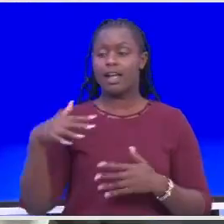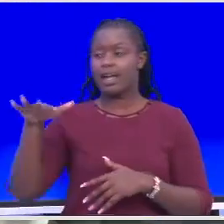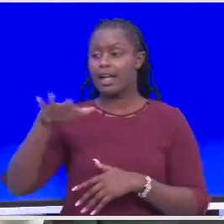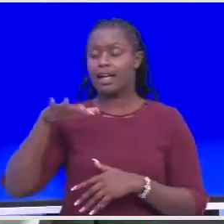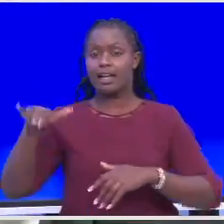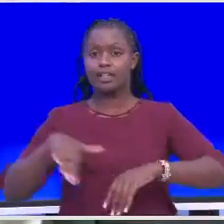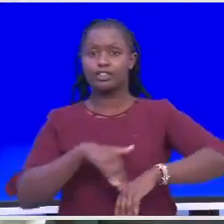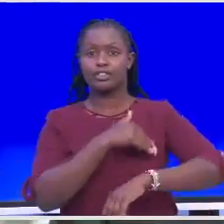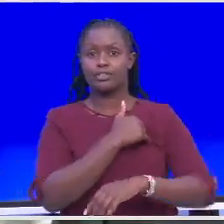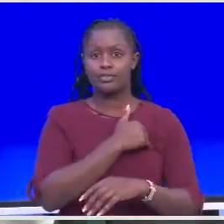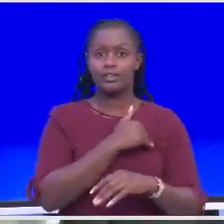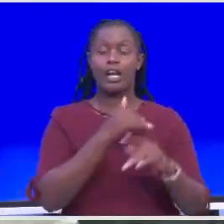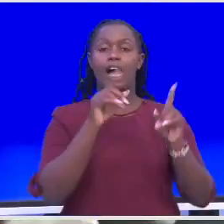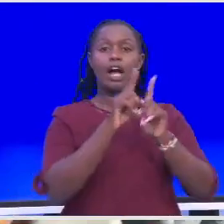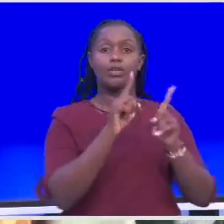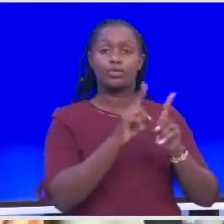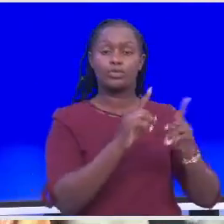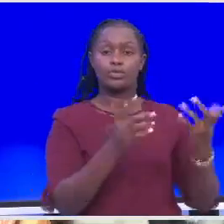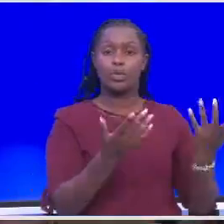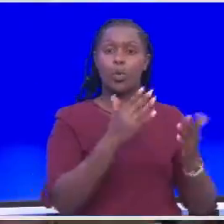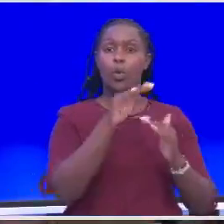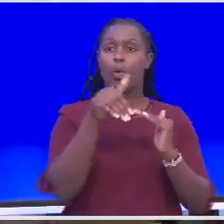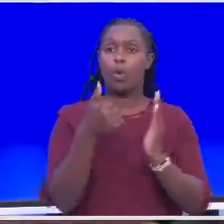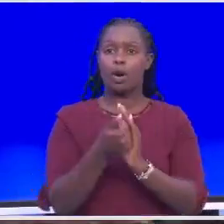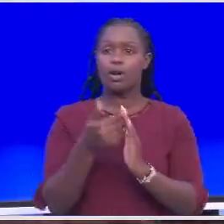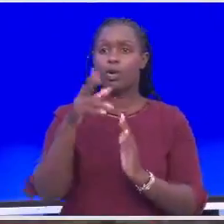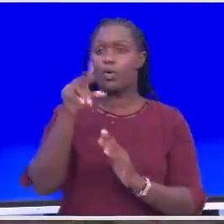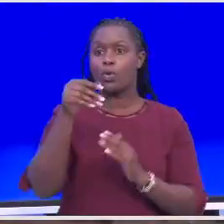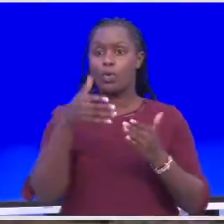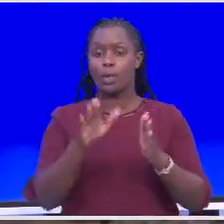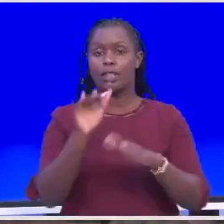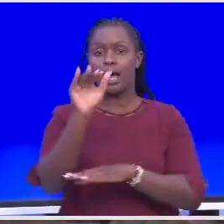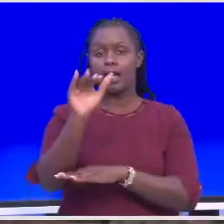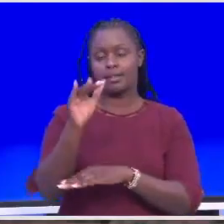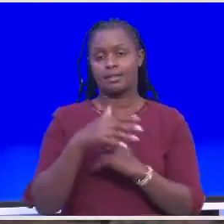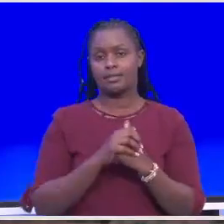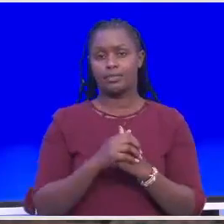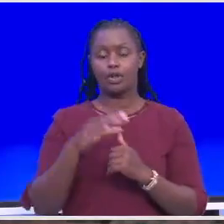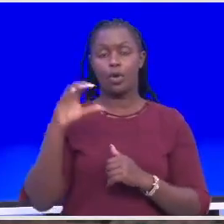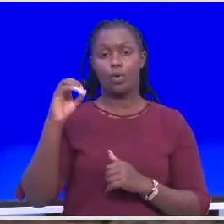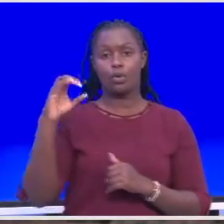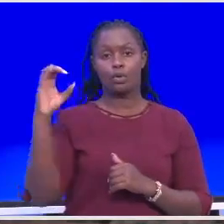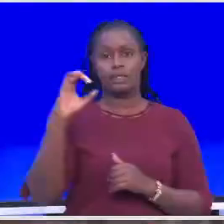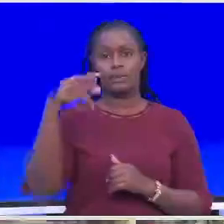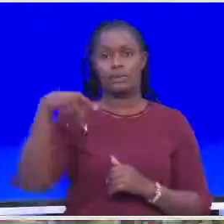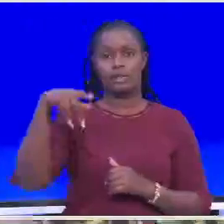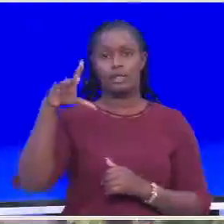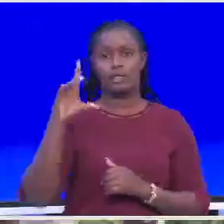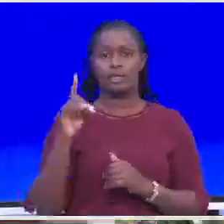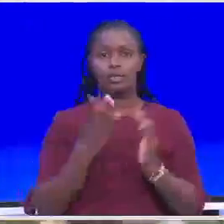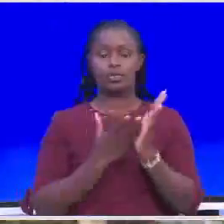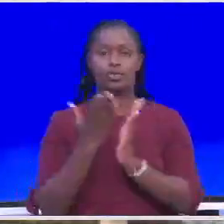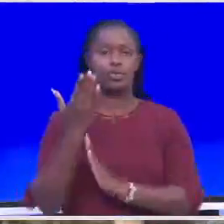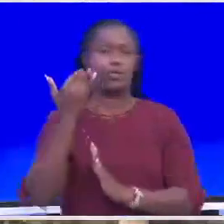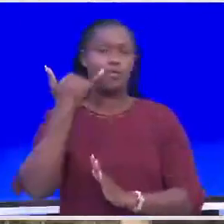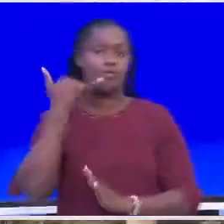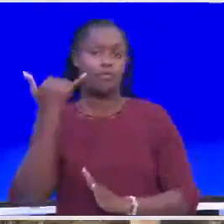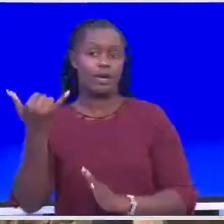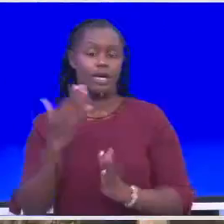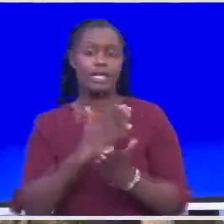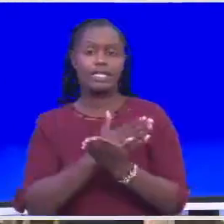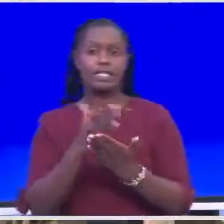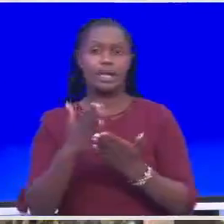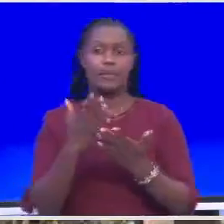mwenyewe, hakuna ziku wameitisha mikutano. Kulingana na ospidi Wetago Labano Mall kwa njia ya simu, baadhi ya vitu vya dhamani